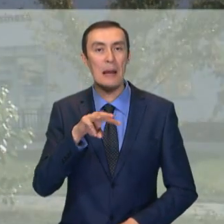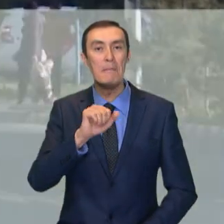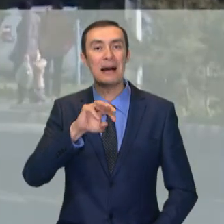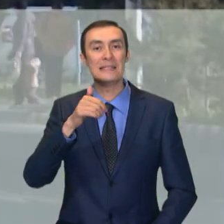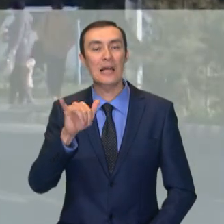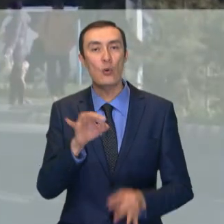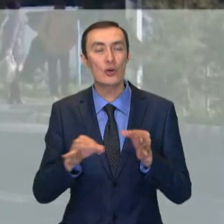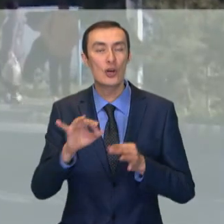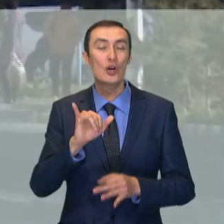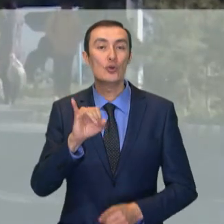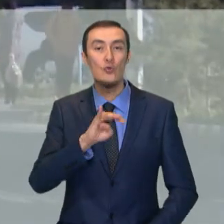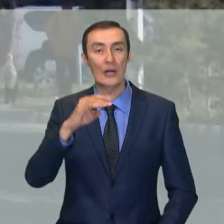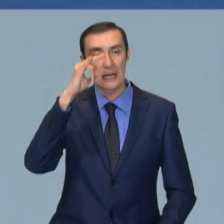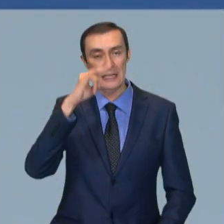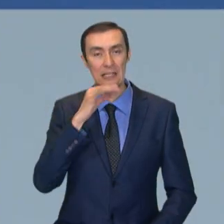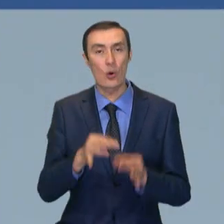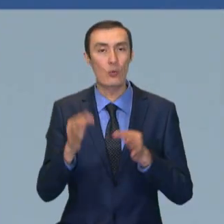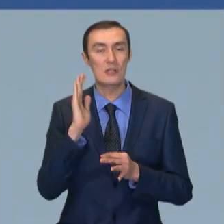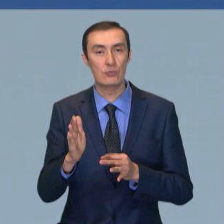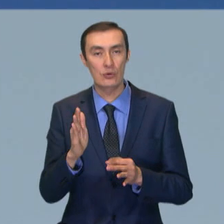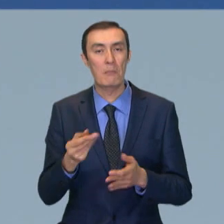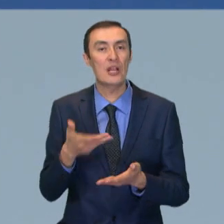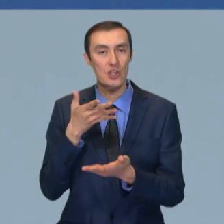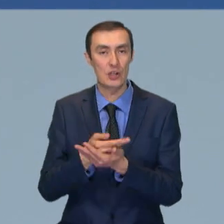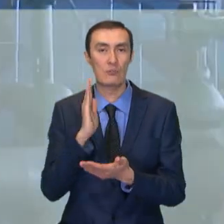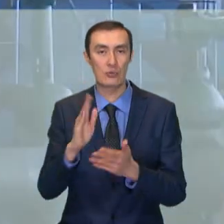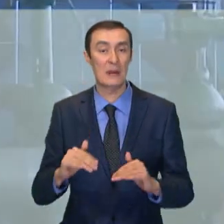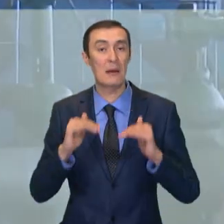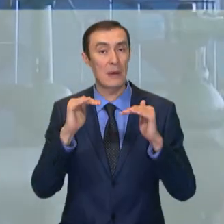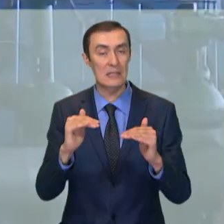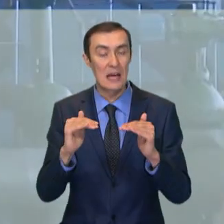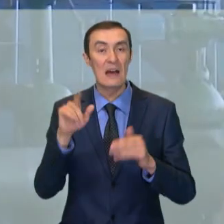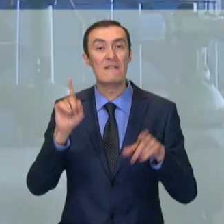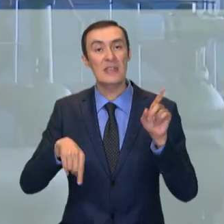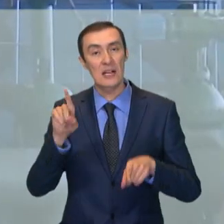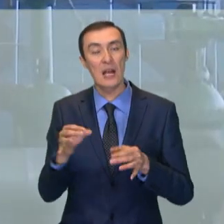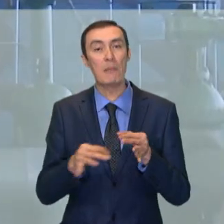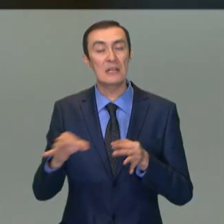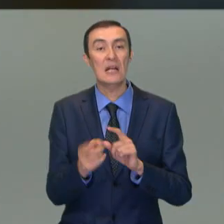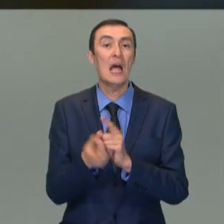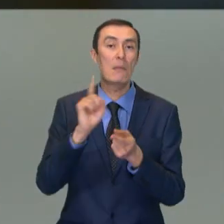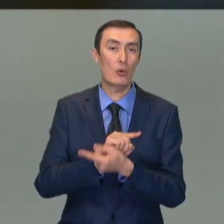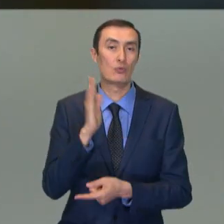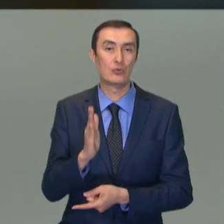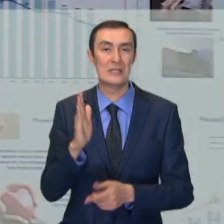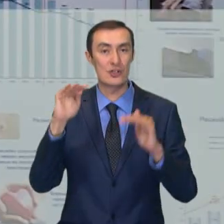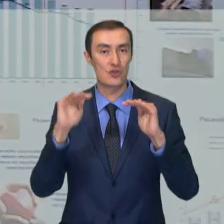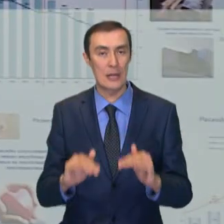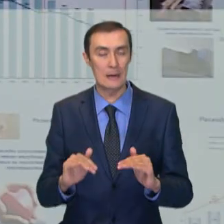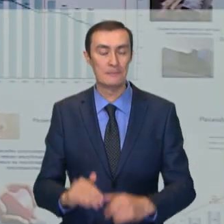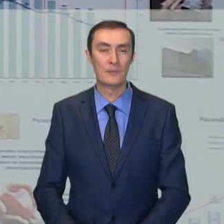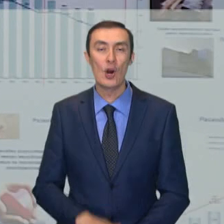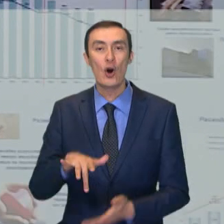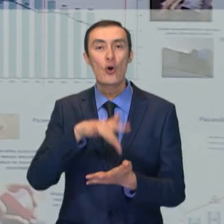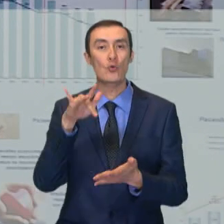Мангыстауская и Южно-Казахстанская области. Там платежи вырастут. В некоторых областях, наоборот, ожидается снижение. В